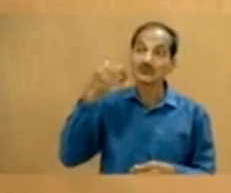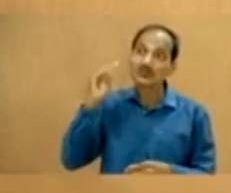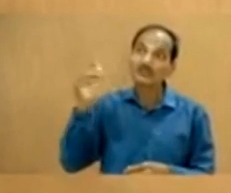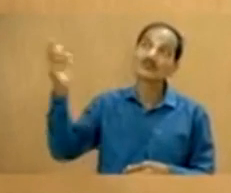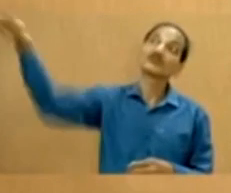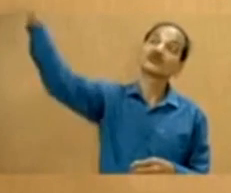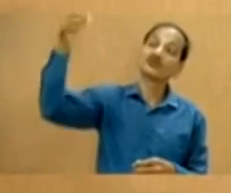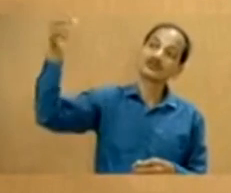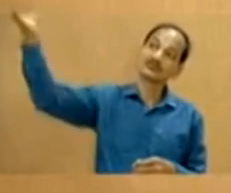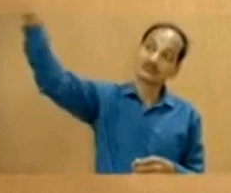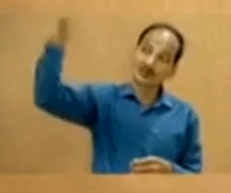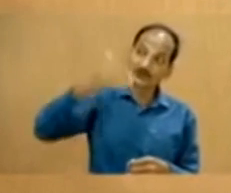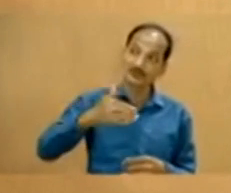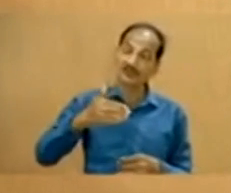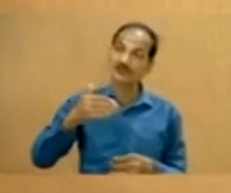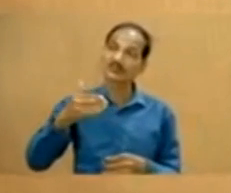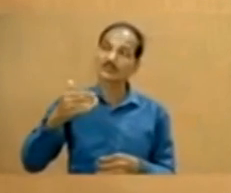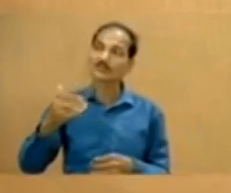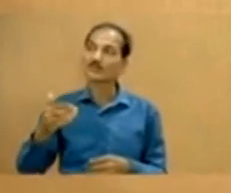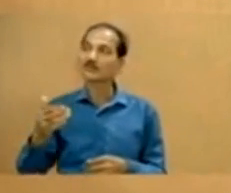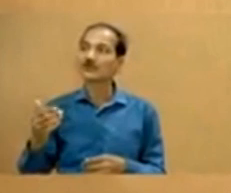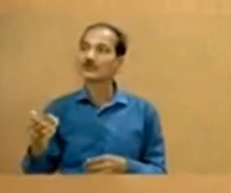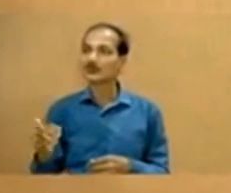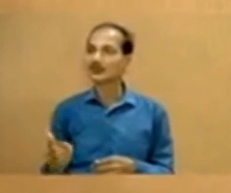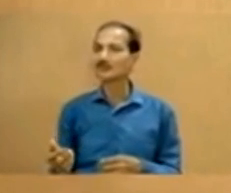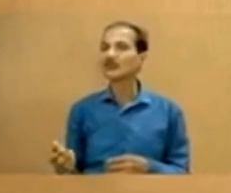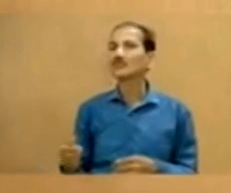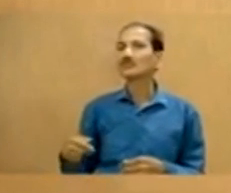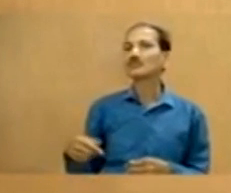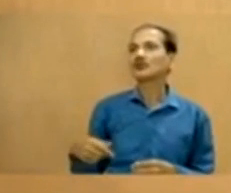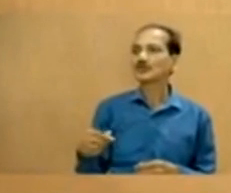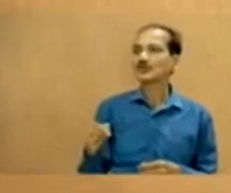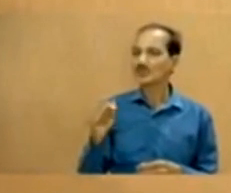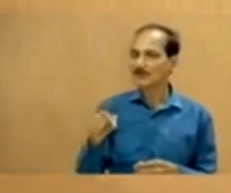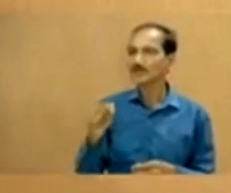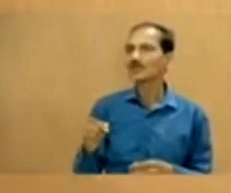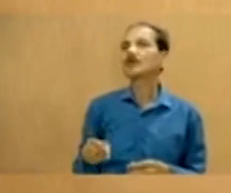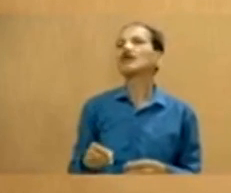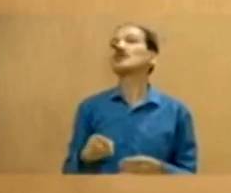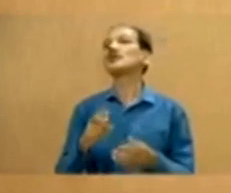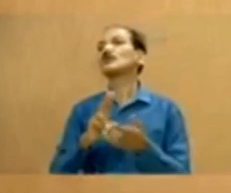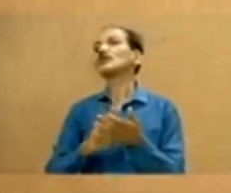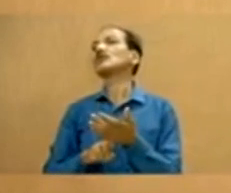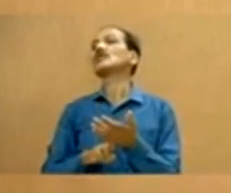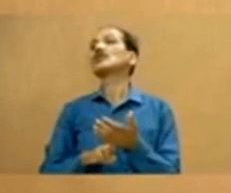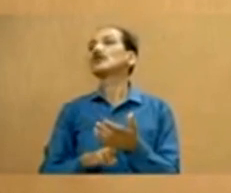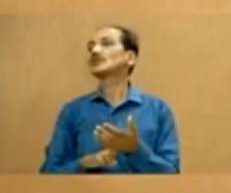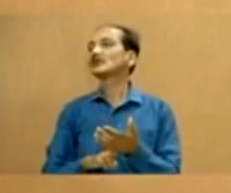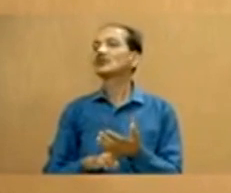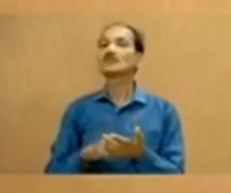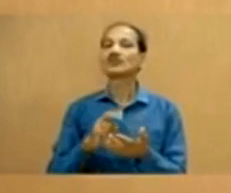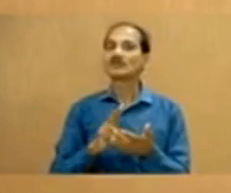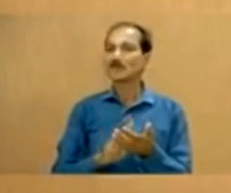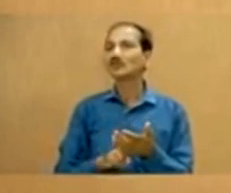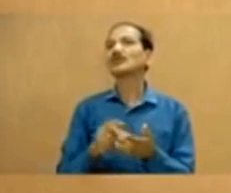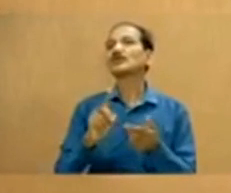ବିଷୟରେ ଏଇଟା ନ୍ୟାସନାଲ୍ ମିଡ଼ିଆରେ ବରାବର ଚାଲିଛି ବର୍ତ୍ତମାନ ଏହି ଚର୍ଚ୍ଚା ଆପଣଙ୍କୁ କହିବାକୁ